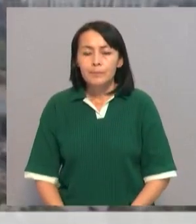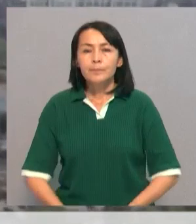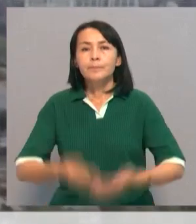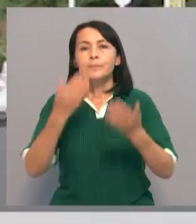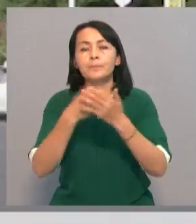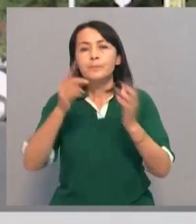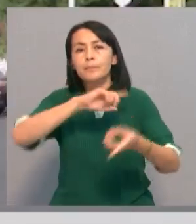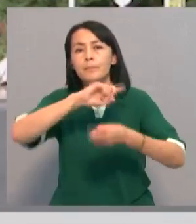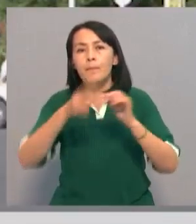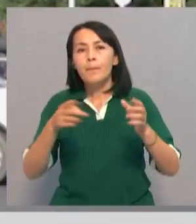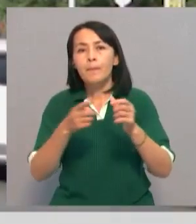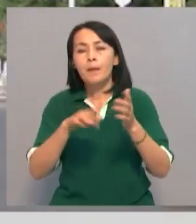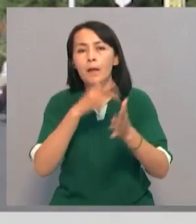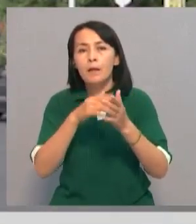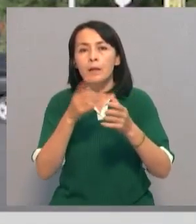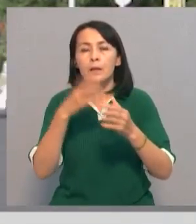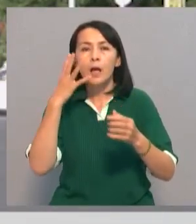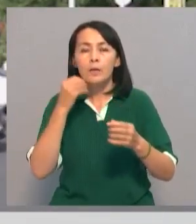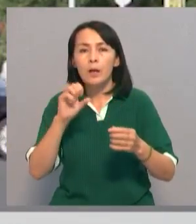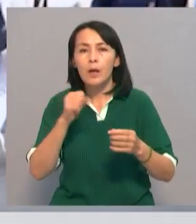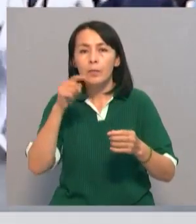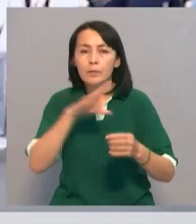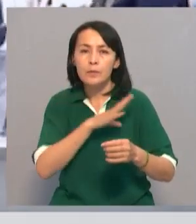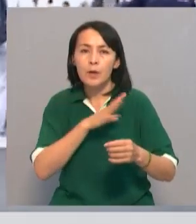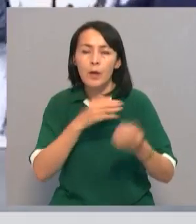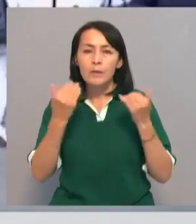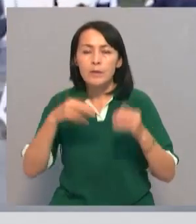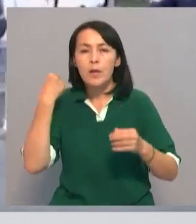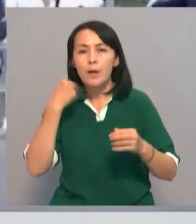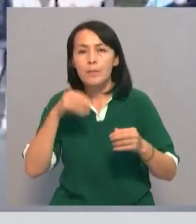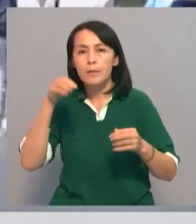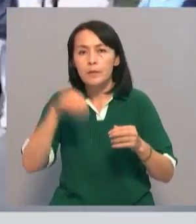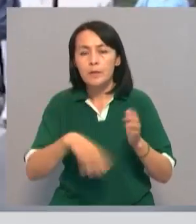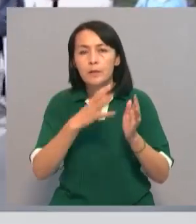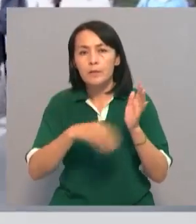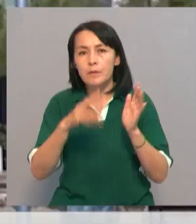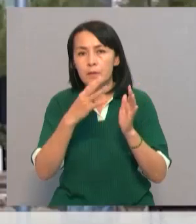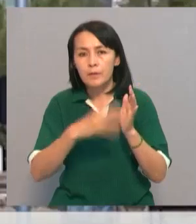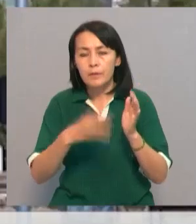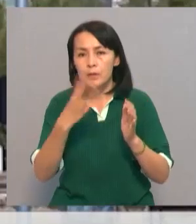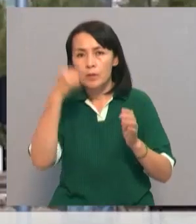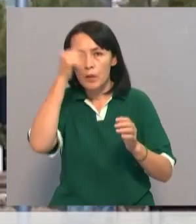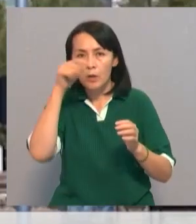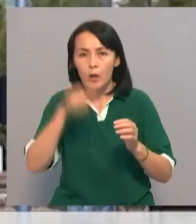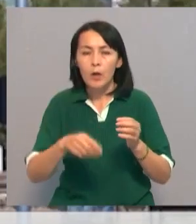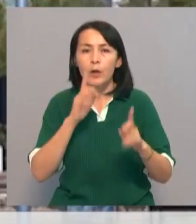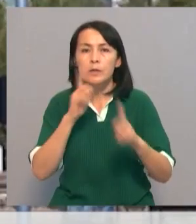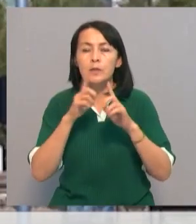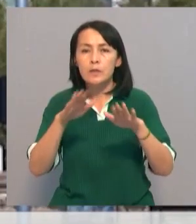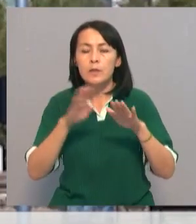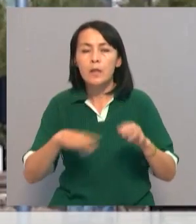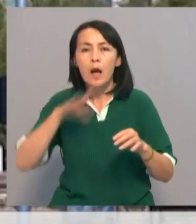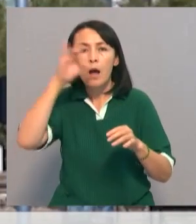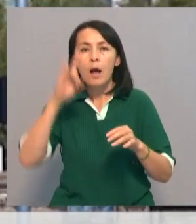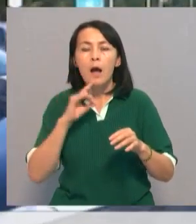Предложение о переносе столицы страны из Алматы в Акмалу было выдвинуто президентом в 1994 году на сессии парламента